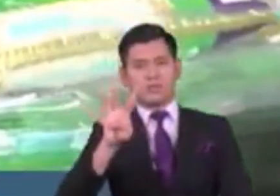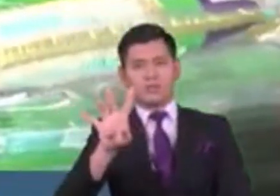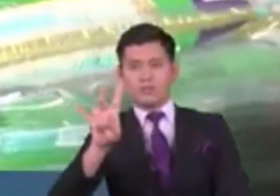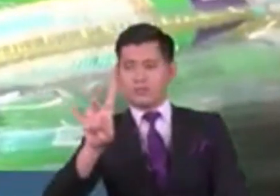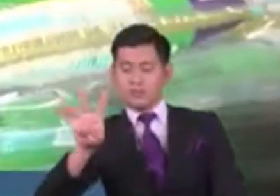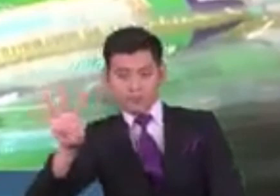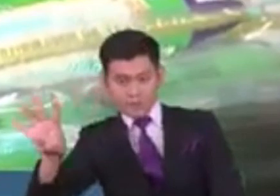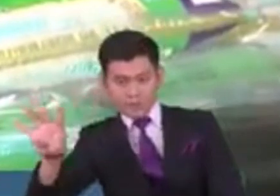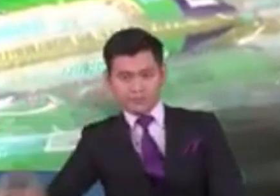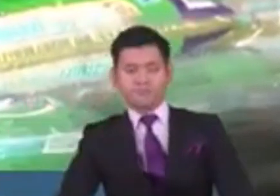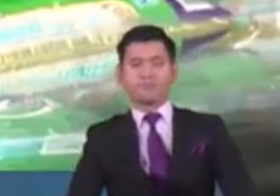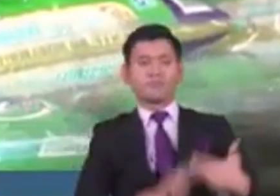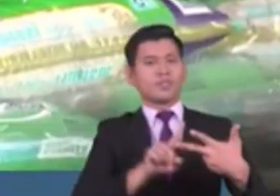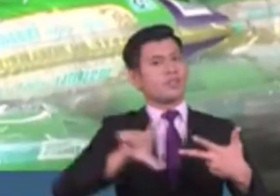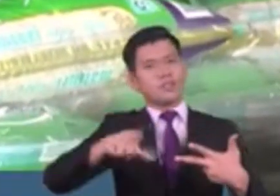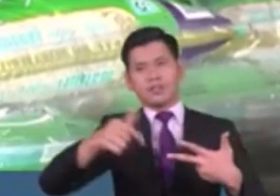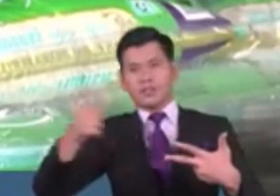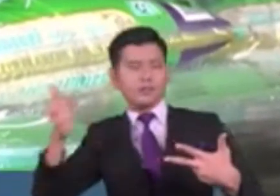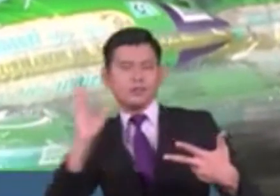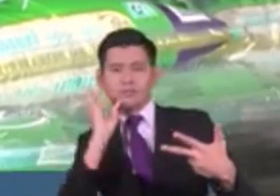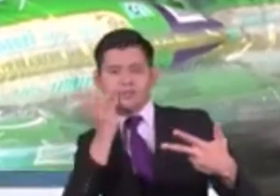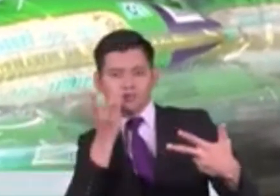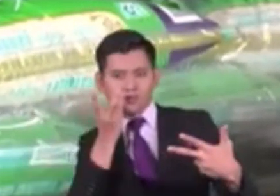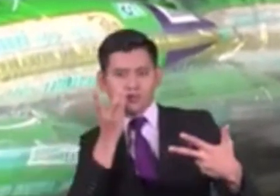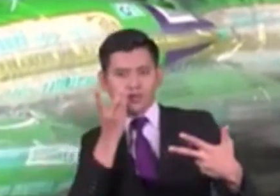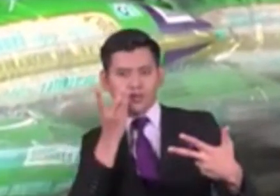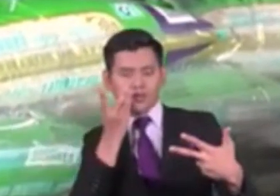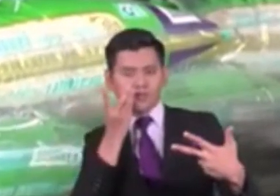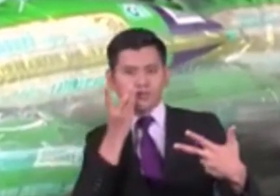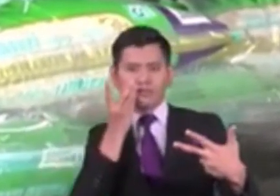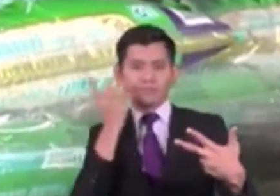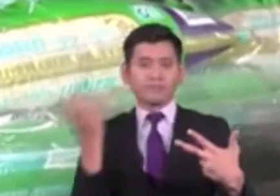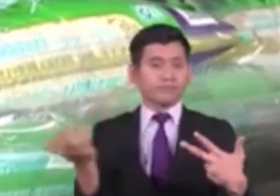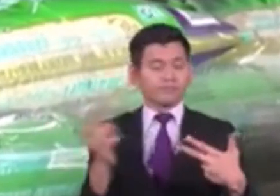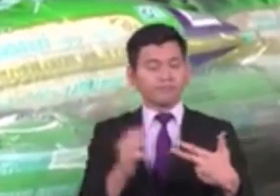37,474 dan lain-lain grade, grade istimewa lah,